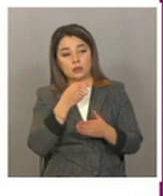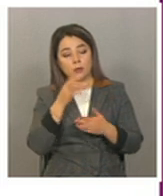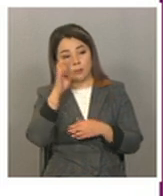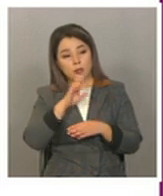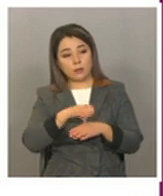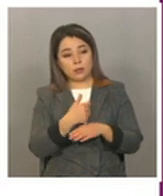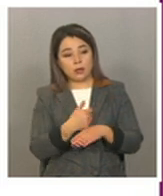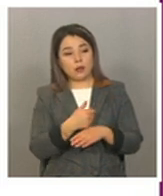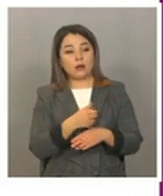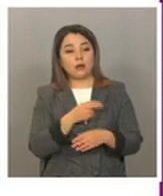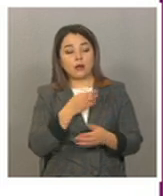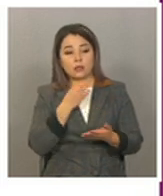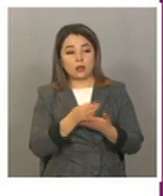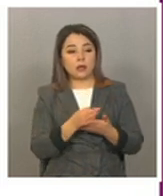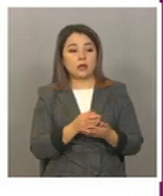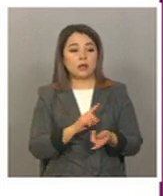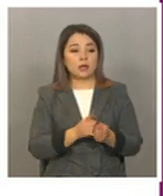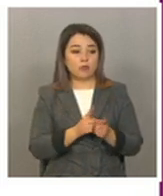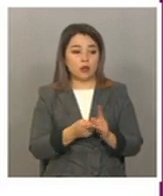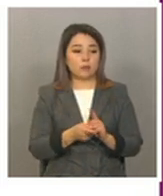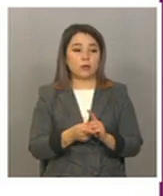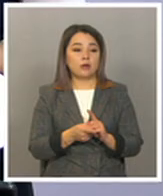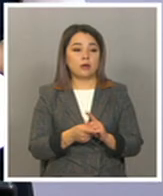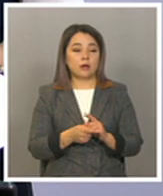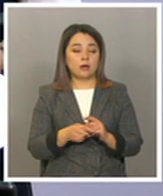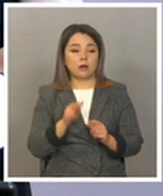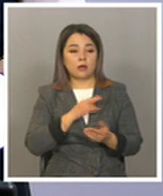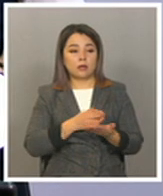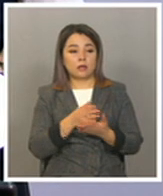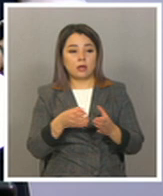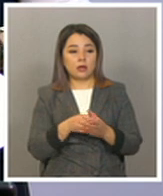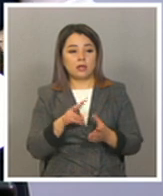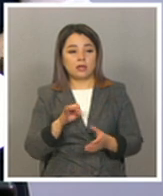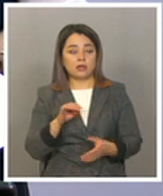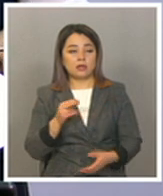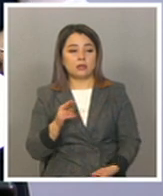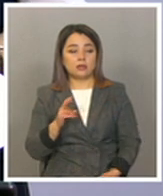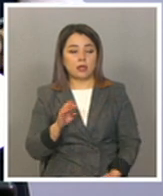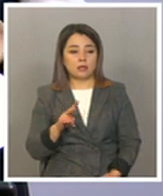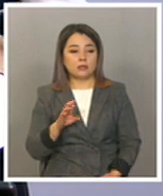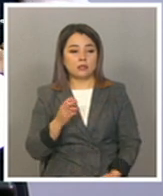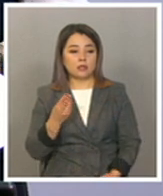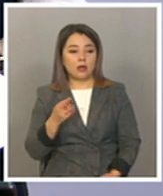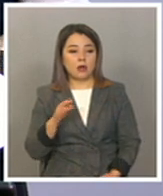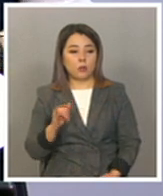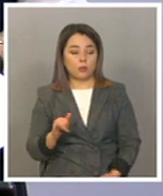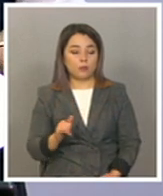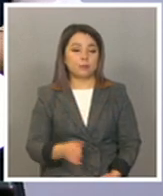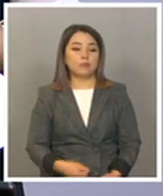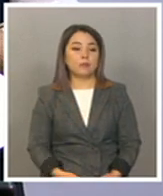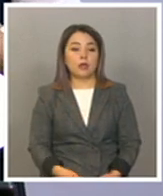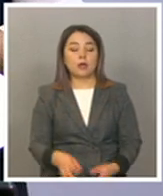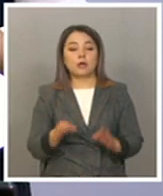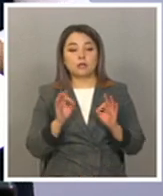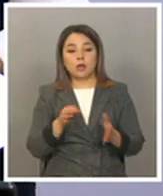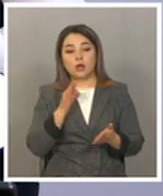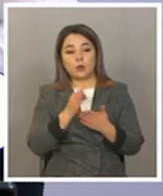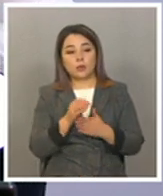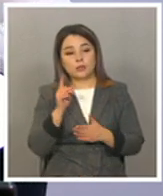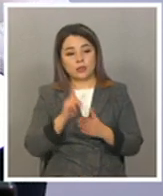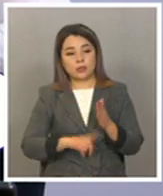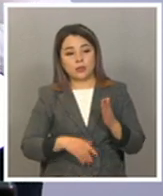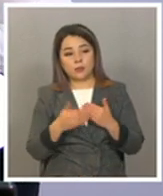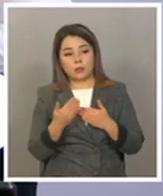реформатор Лян Ци Чао. Оқушылар, жауаптарыңызды дұрыс бердіңіздер деп